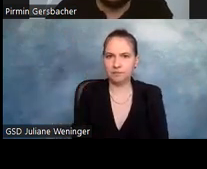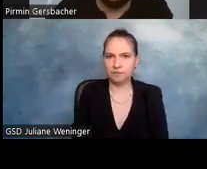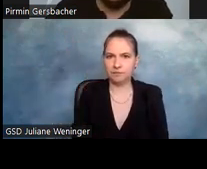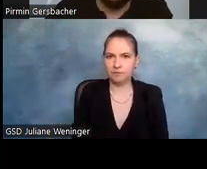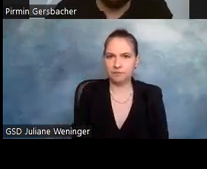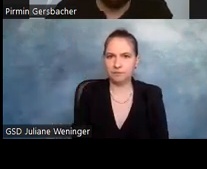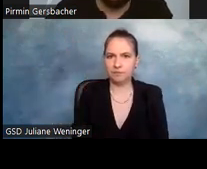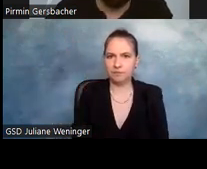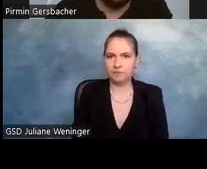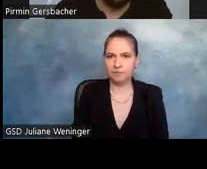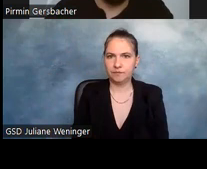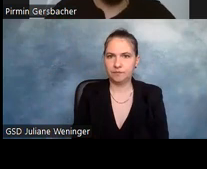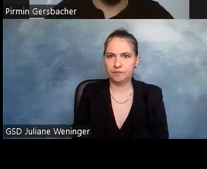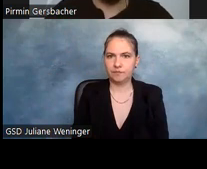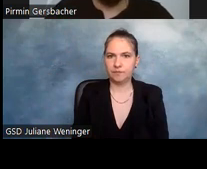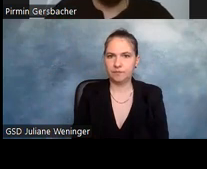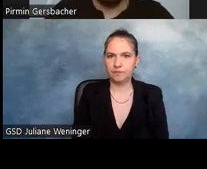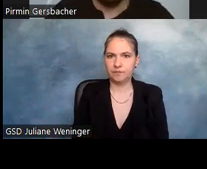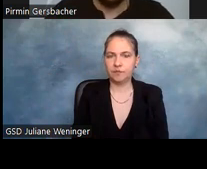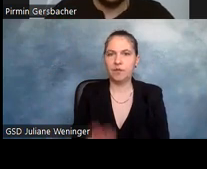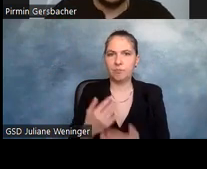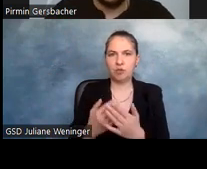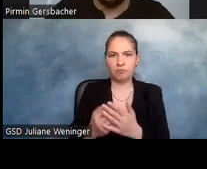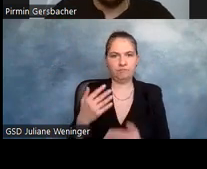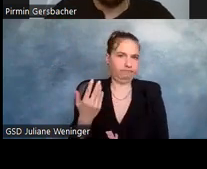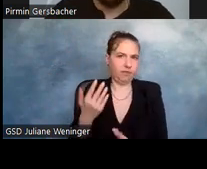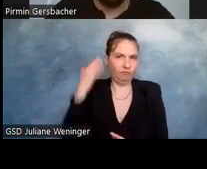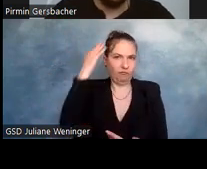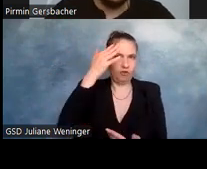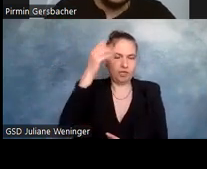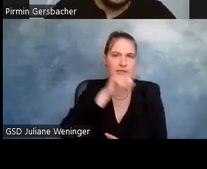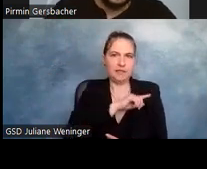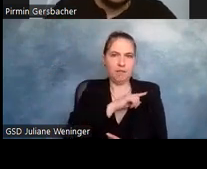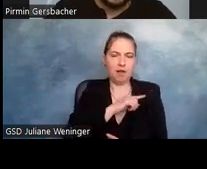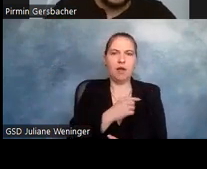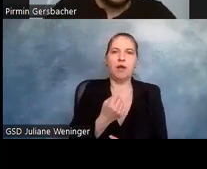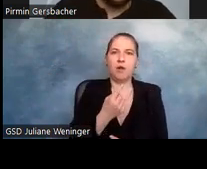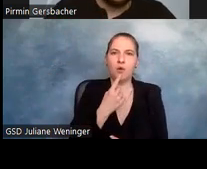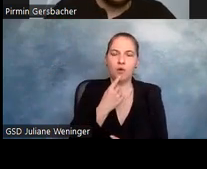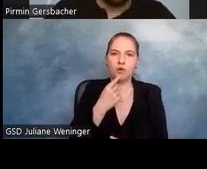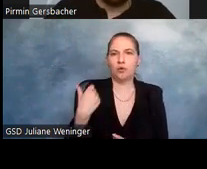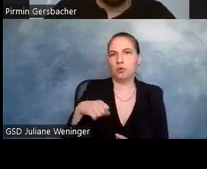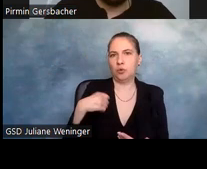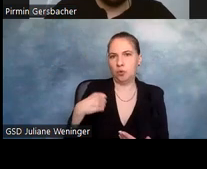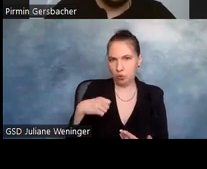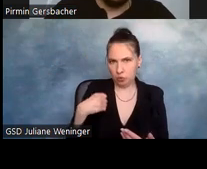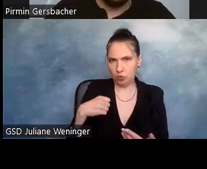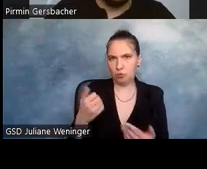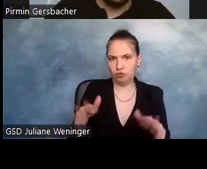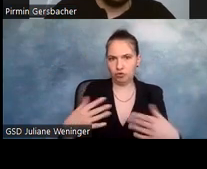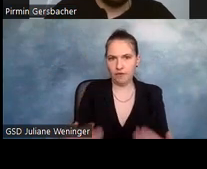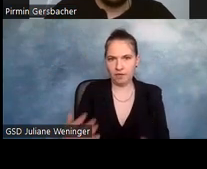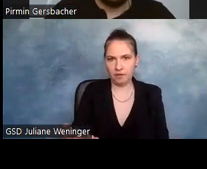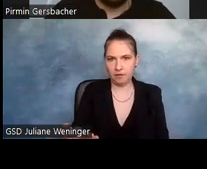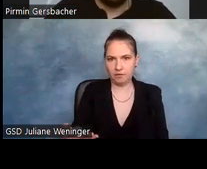Seite jetzt ohne Rot wäre, also bei einer Rot-Grün-Schwäche oder auch ohne Grün. Mach mal hier und genau, dann sieht